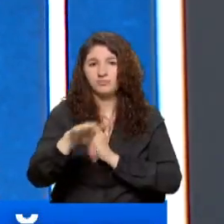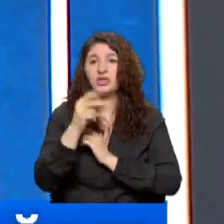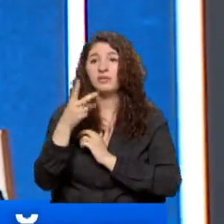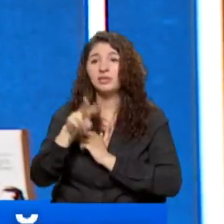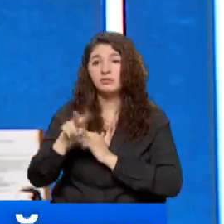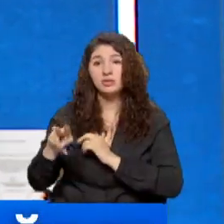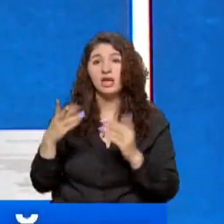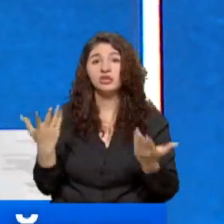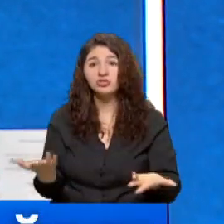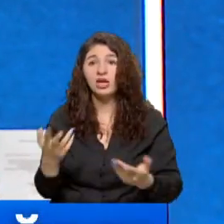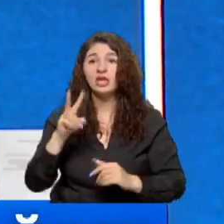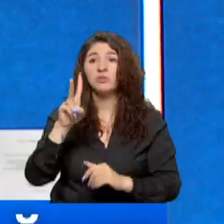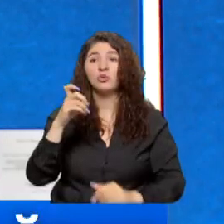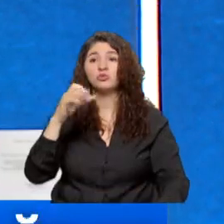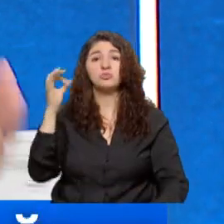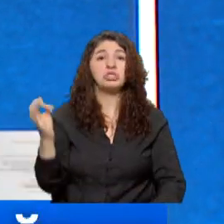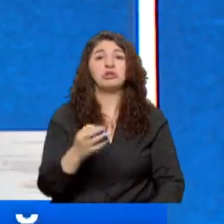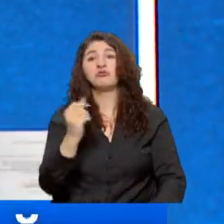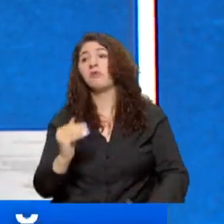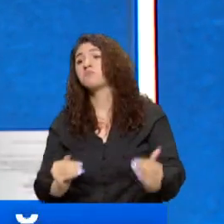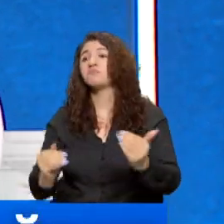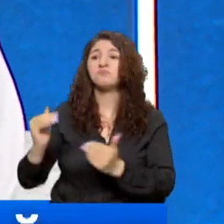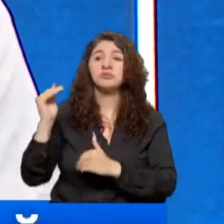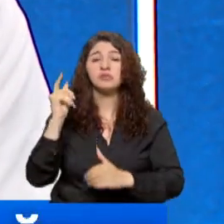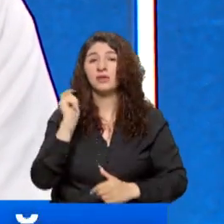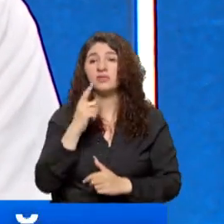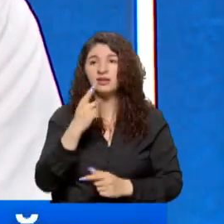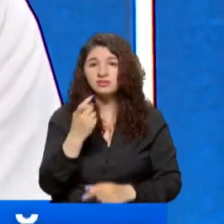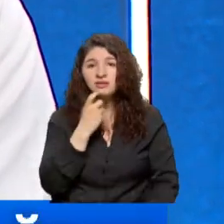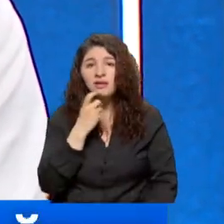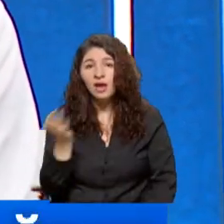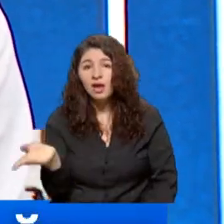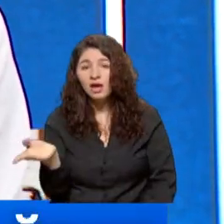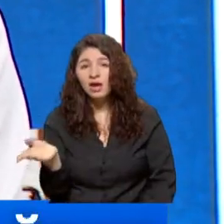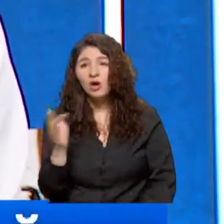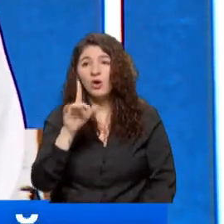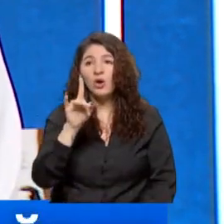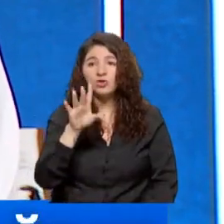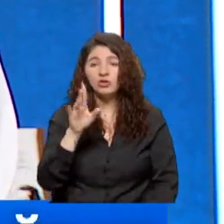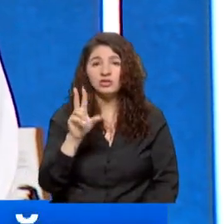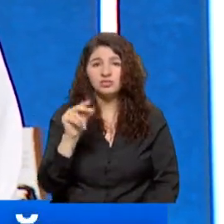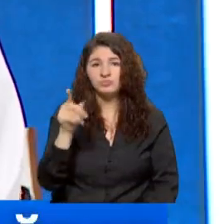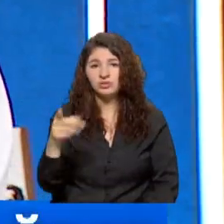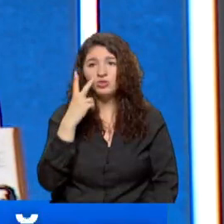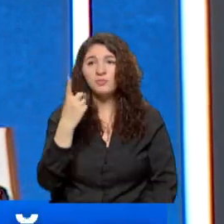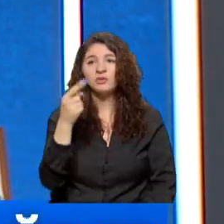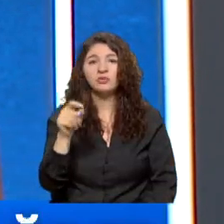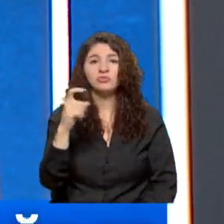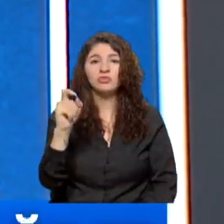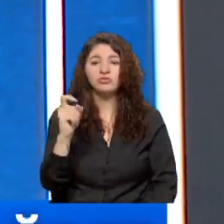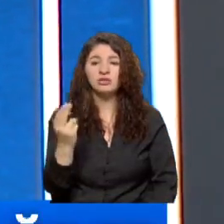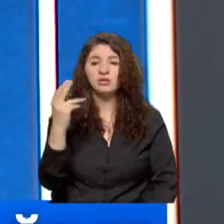2022'de İşte 29 milyar liraya çıkarttık dedikleri Sn 14 70 Ken kurbu